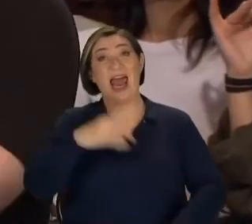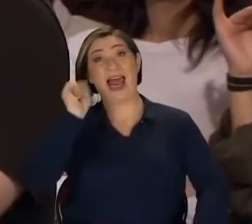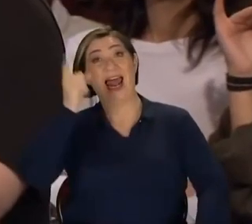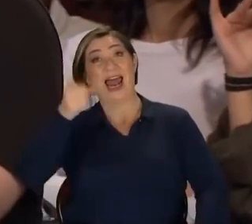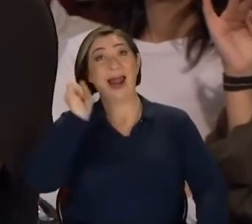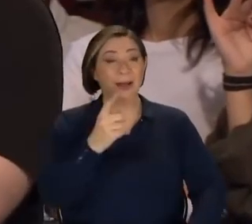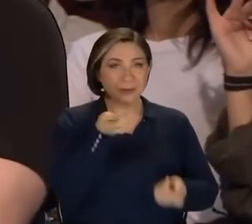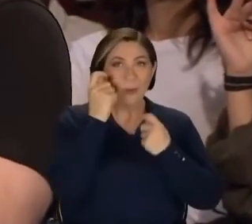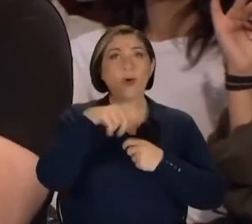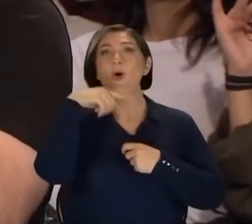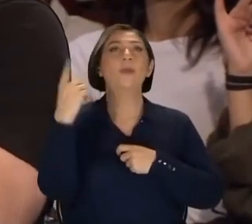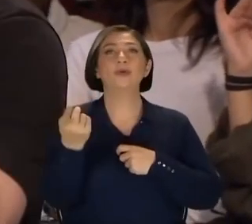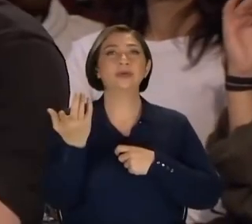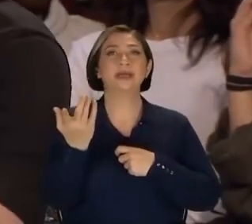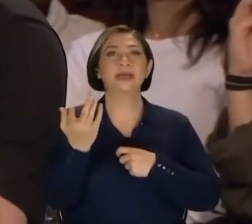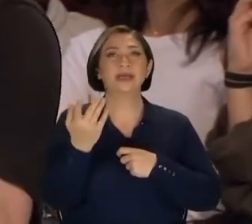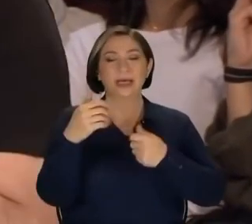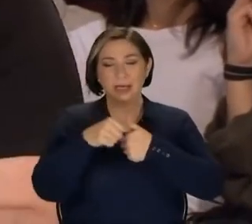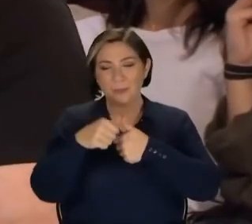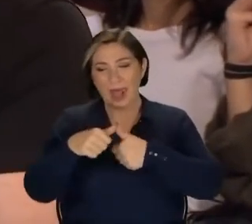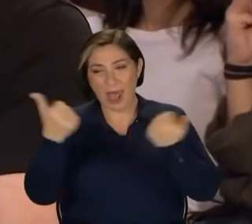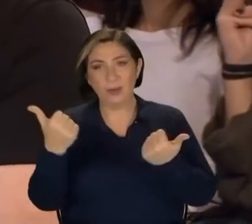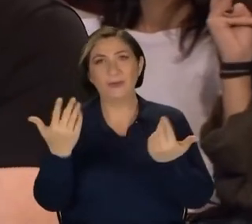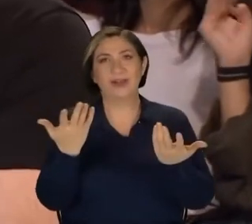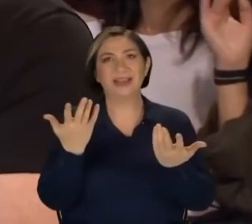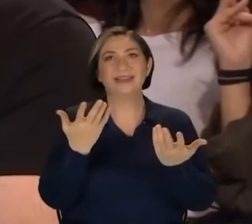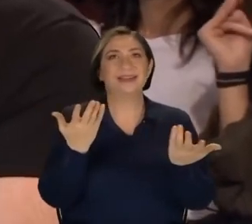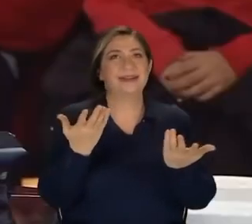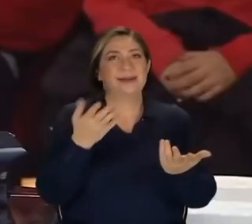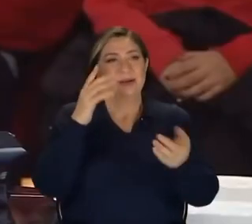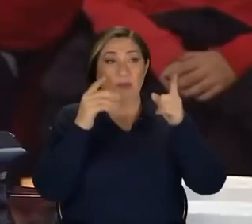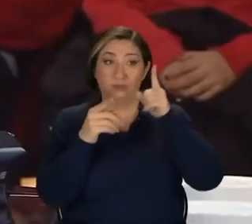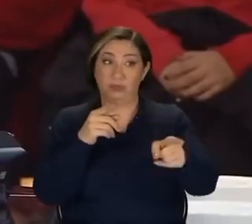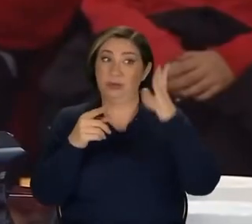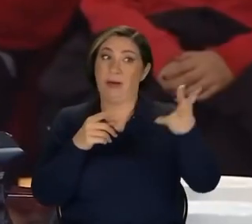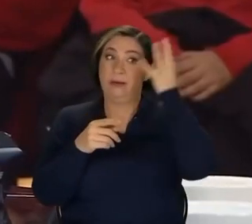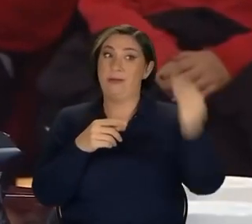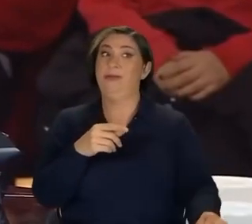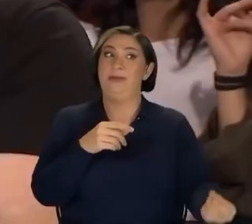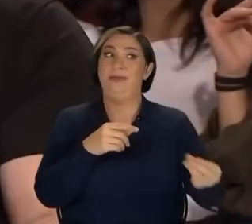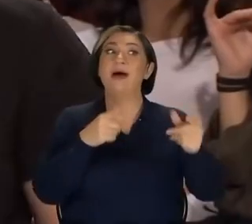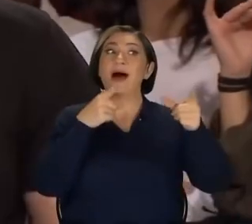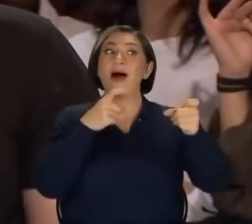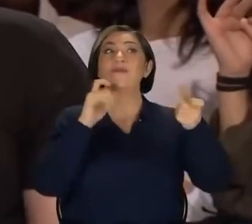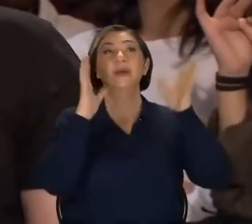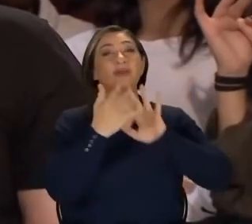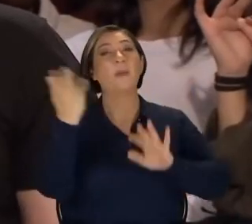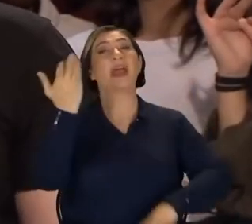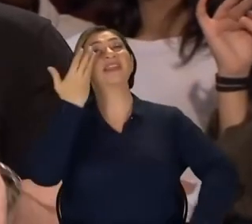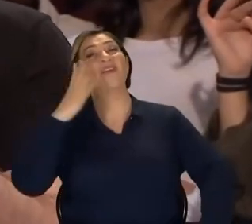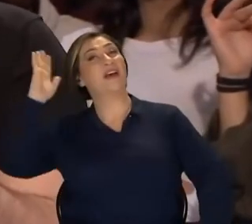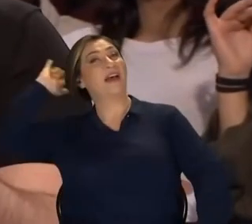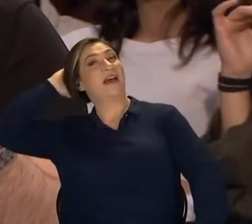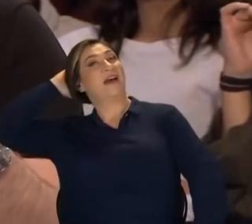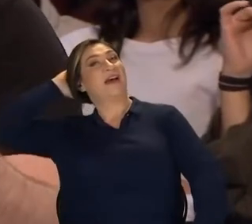diyor. Öbüründe de karımdan ayrılıyorum falan. Dolayısıyla bu daha iyi. Yani öbür tarafta keyfin